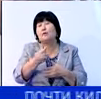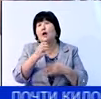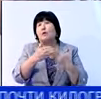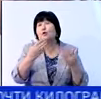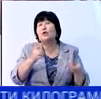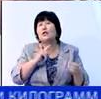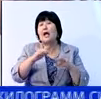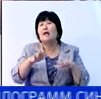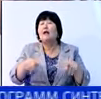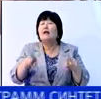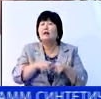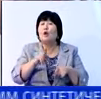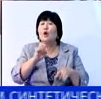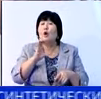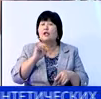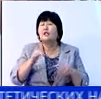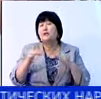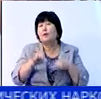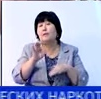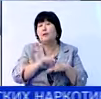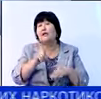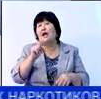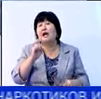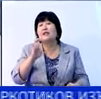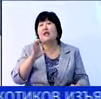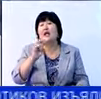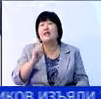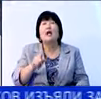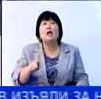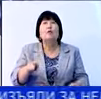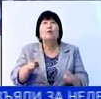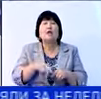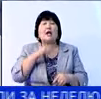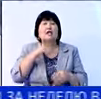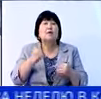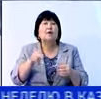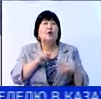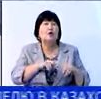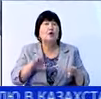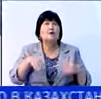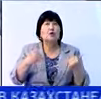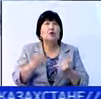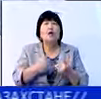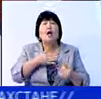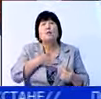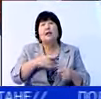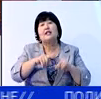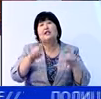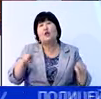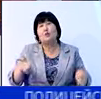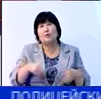международные конференции и конгрессы вопросам борьбы с болезнью Хансена. Аким области в знак признательности за ее труд вручил гостям благодарственное